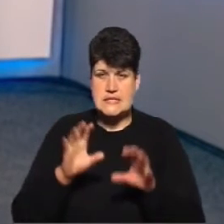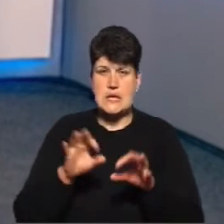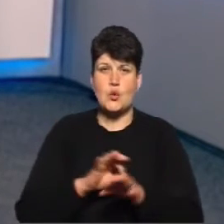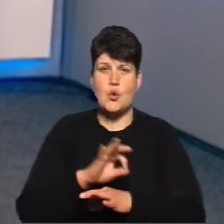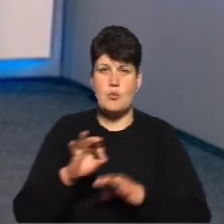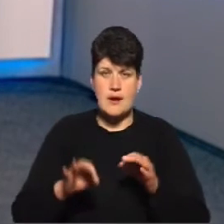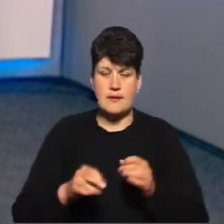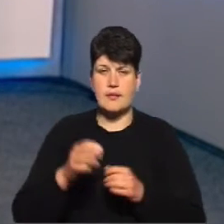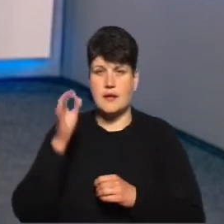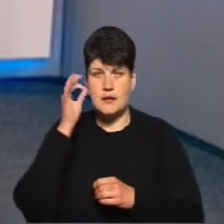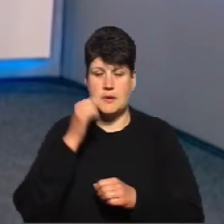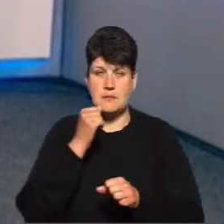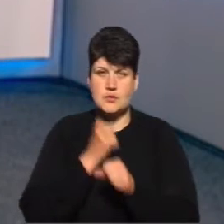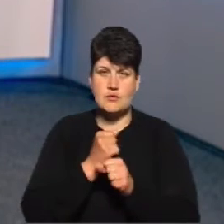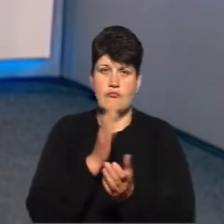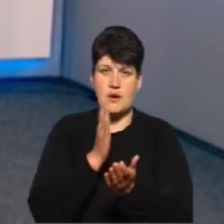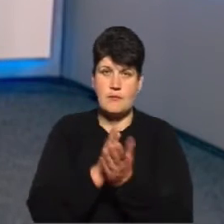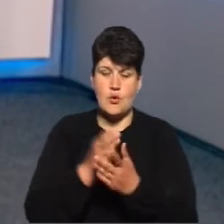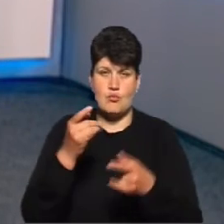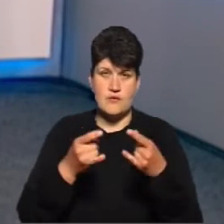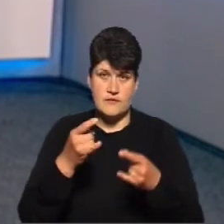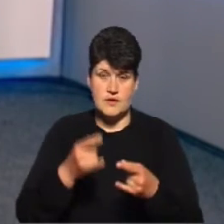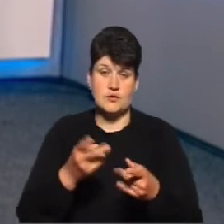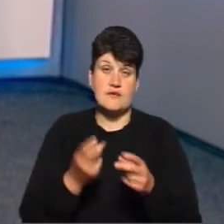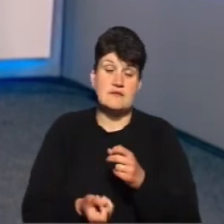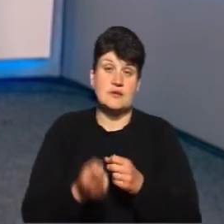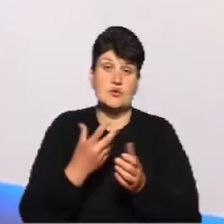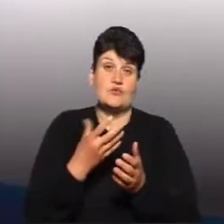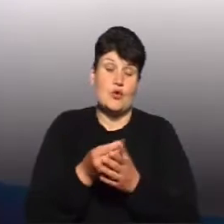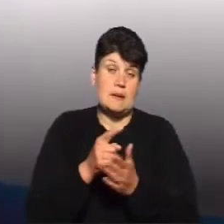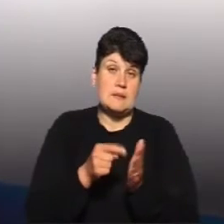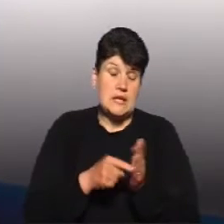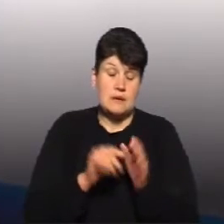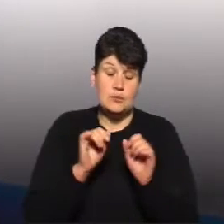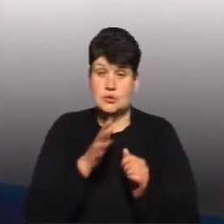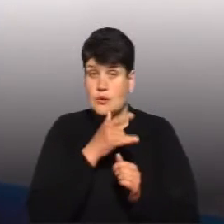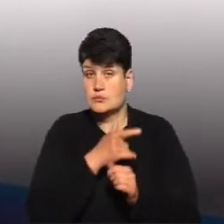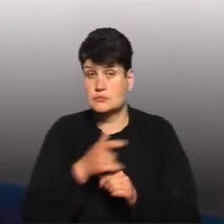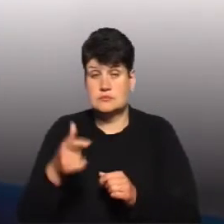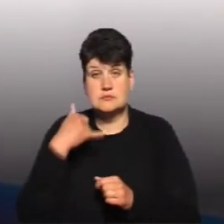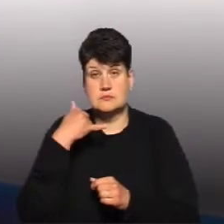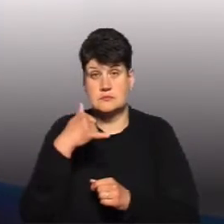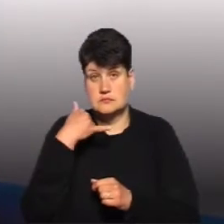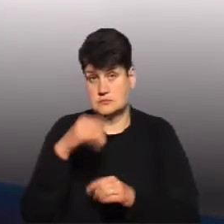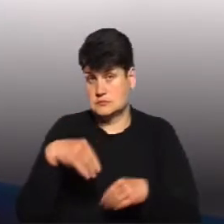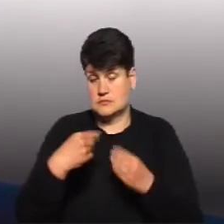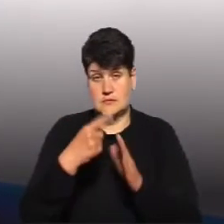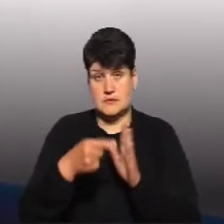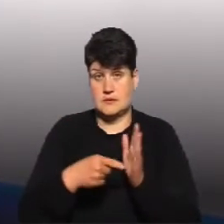що ми працюємо у прямому ефірі. Якщо у вас виникнуть свої запитання, можете протягом ефіру телефонувати і їх ставити нашому